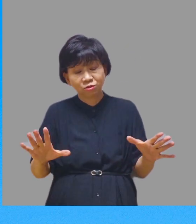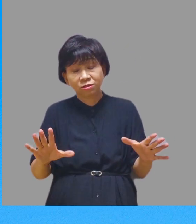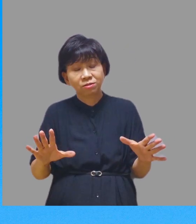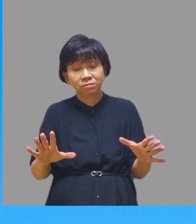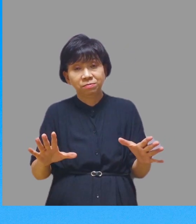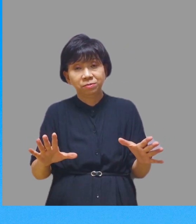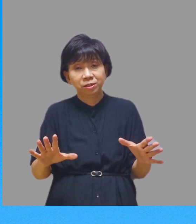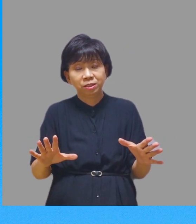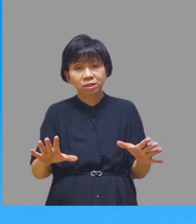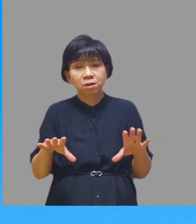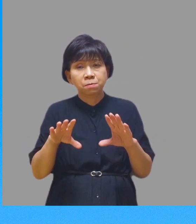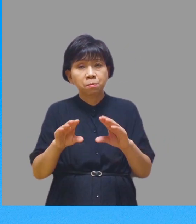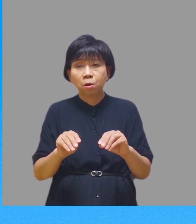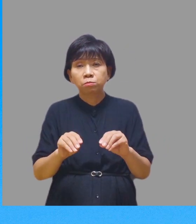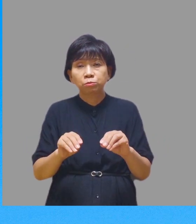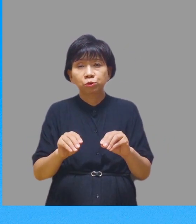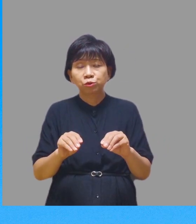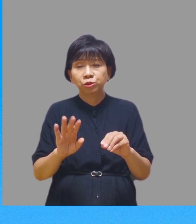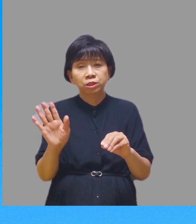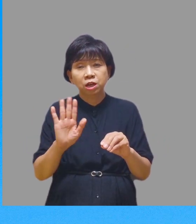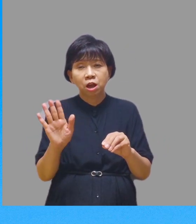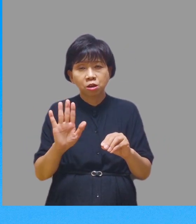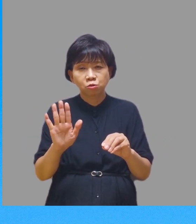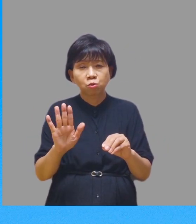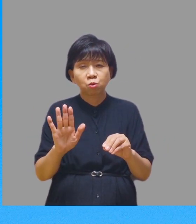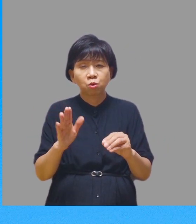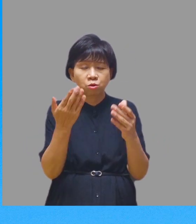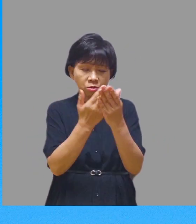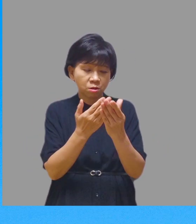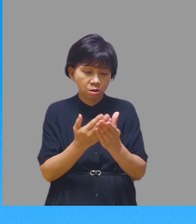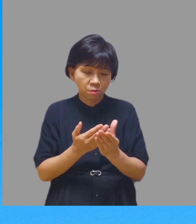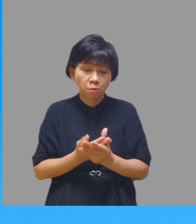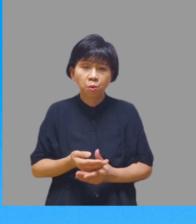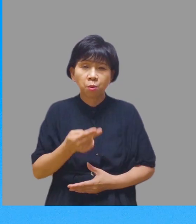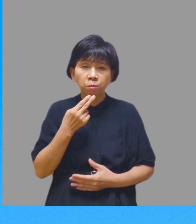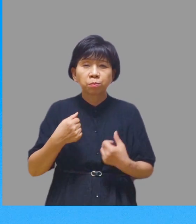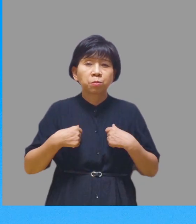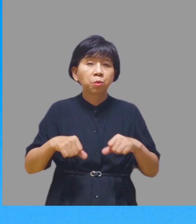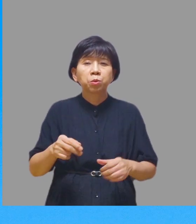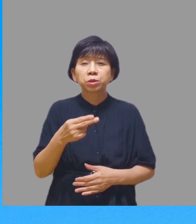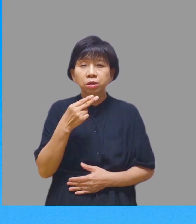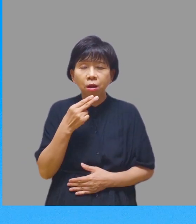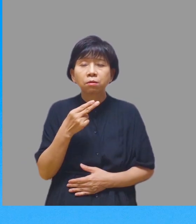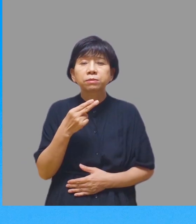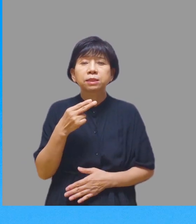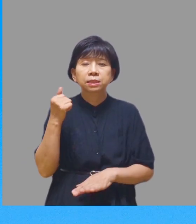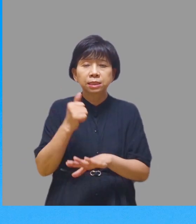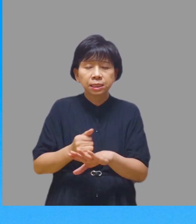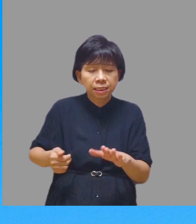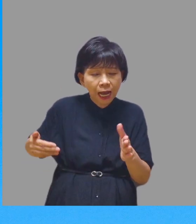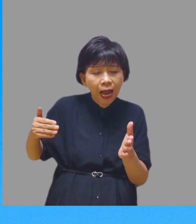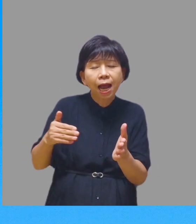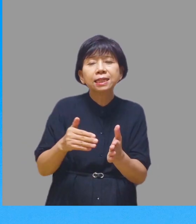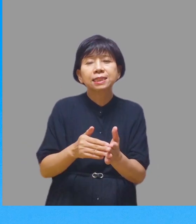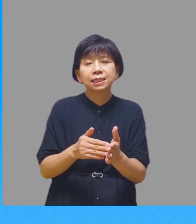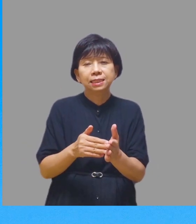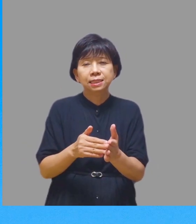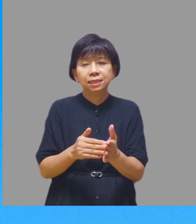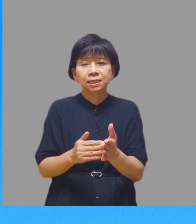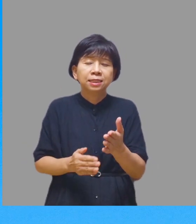불구하고 멈춰야 되는데, 퇴보해야 되는데, 주저앉아야 되는데, 망설여야 되는데